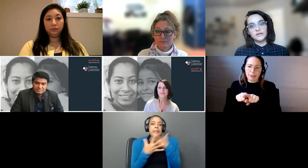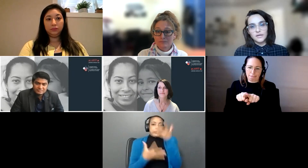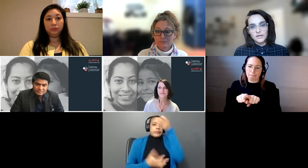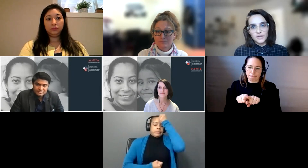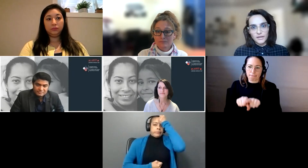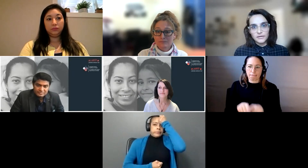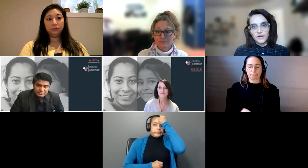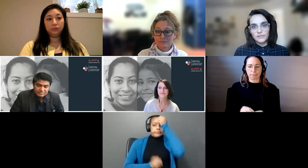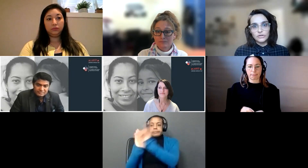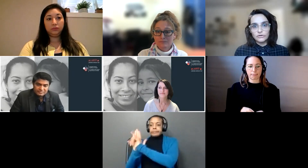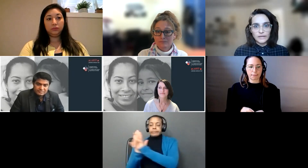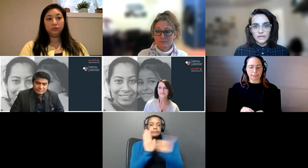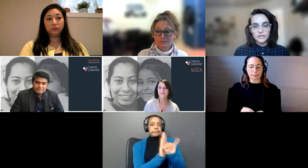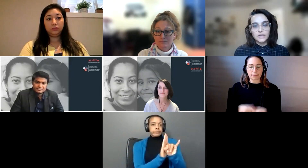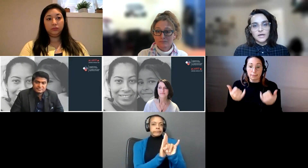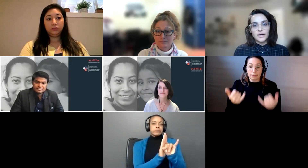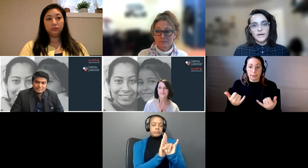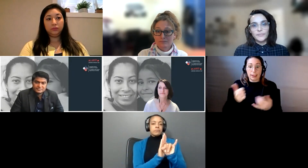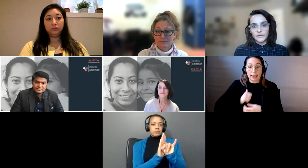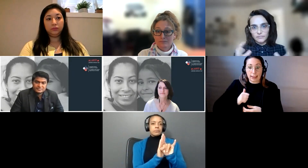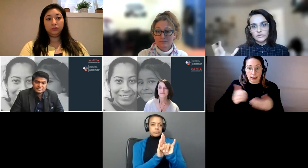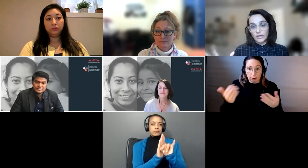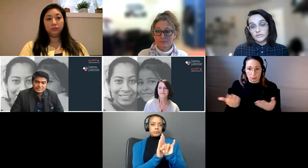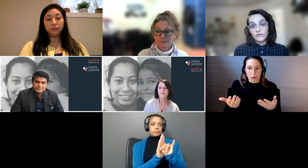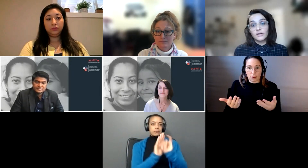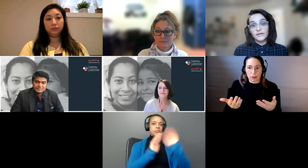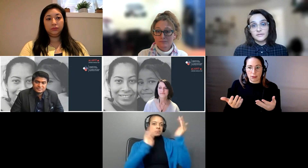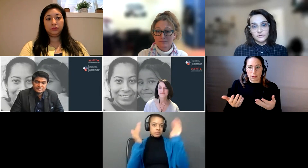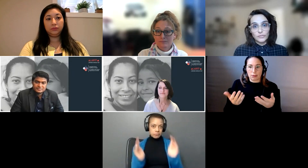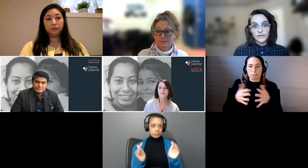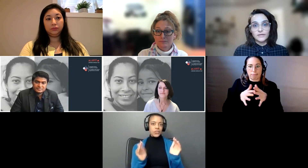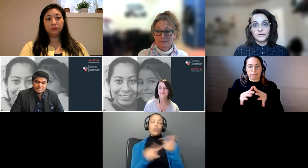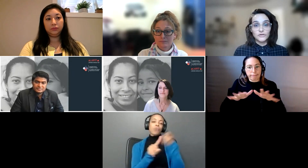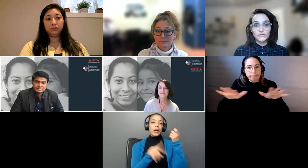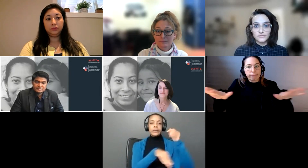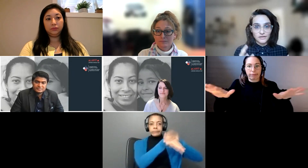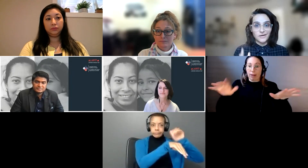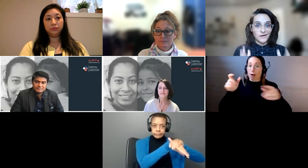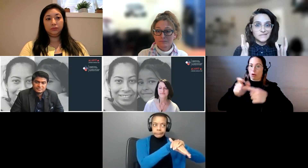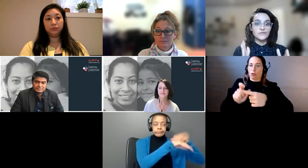Et nous essayons maintenant de faire une expansion de cette notion